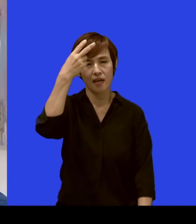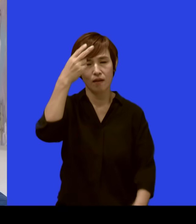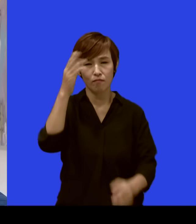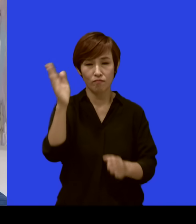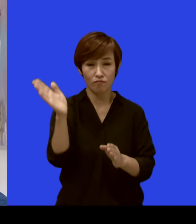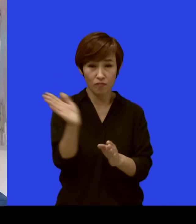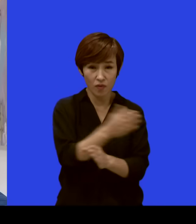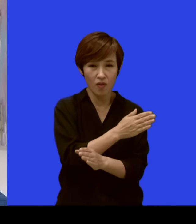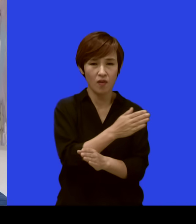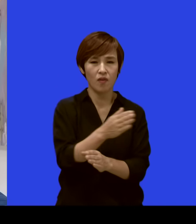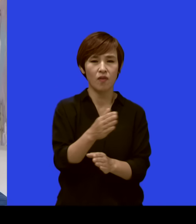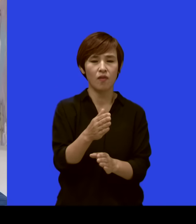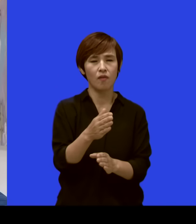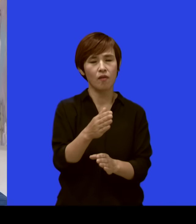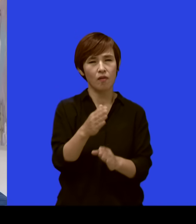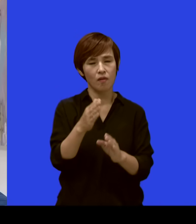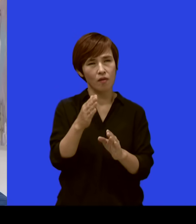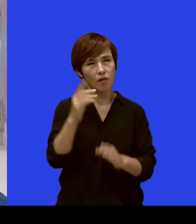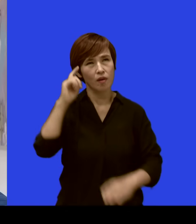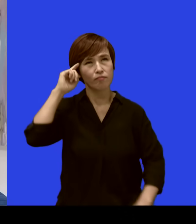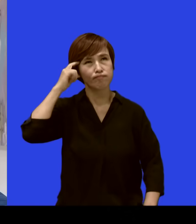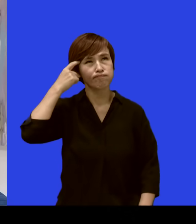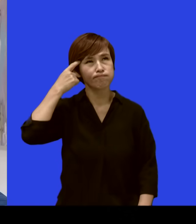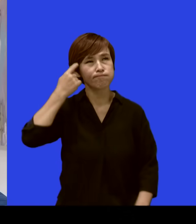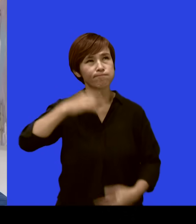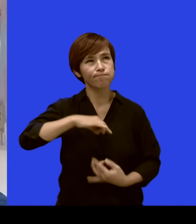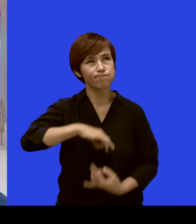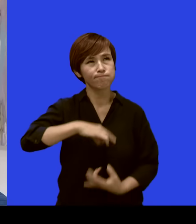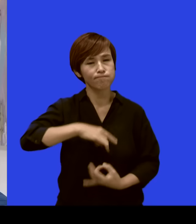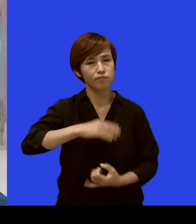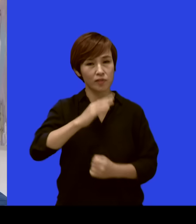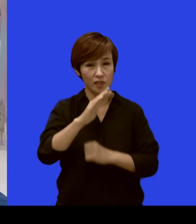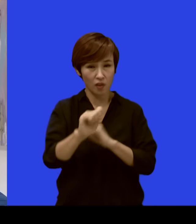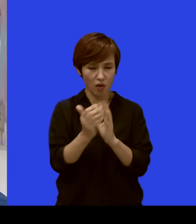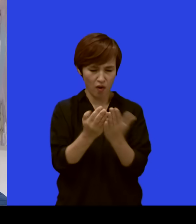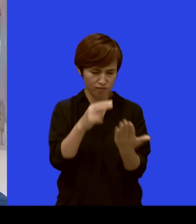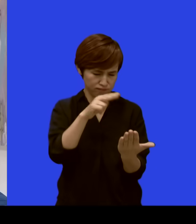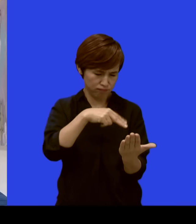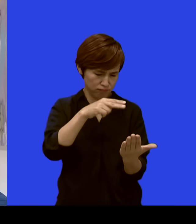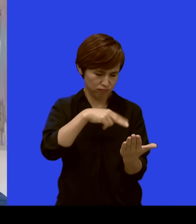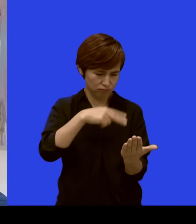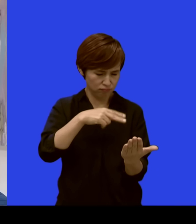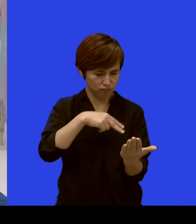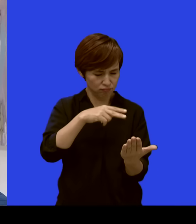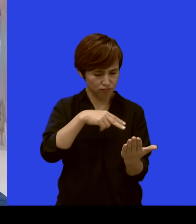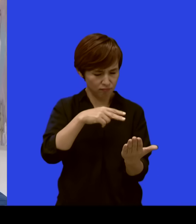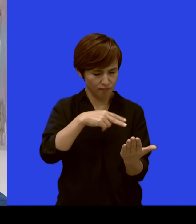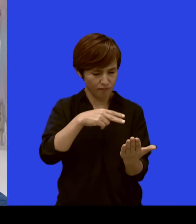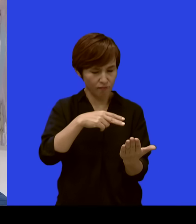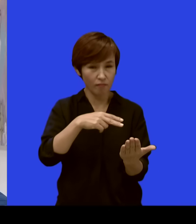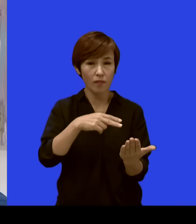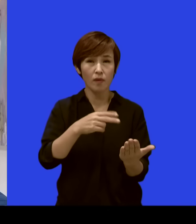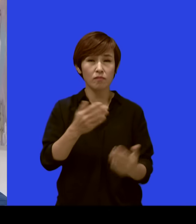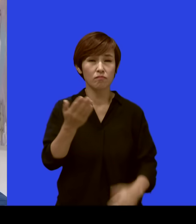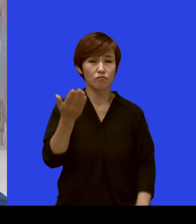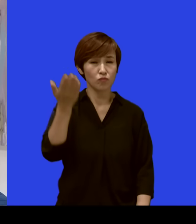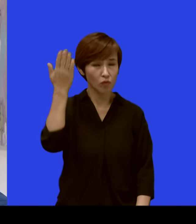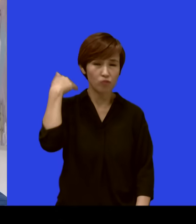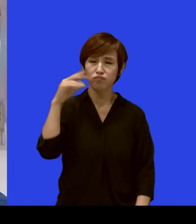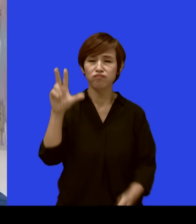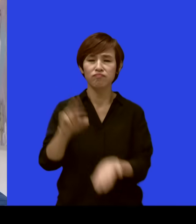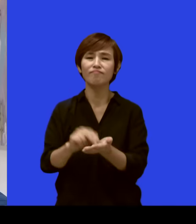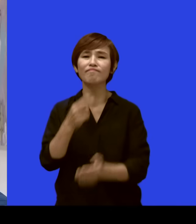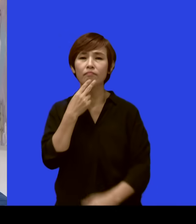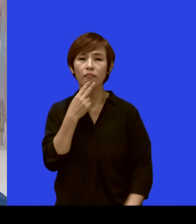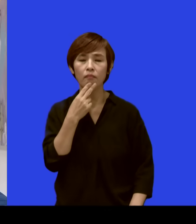말에부터 신앙적 질문들이 터져 나오기 시작했어요. 성경을 읽다가. 근데 그전에 그냥 너무나 쉽게 그런 문제가